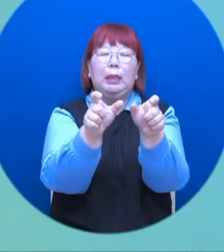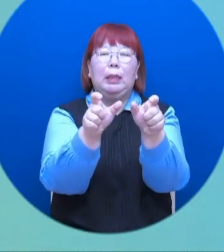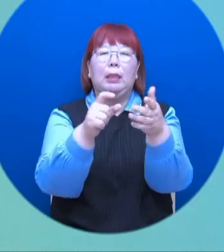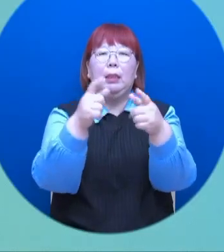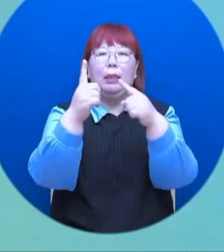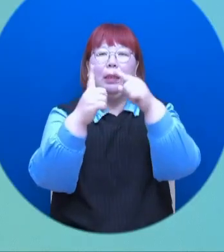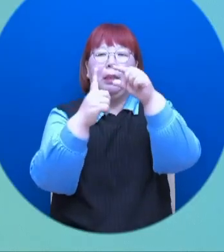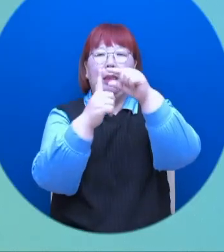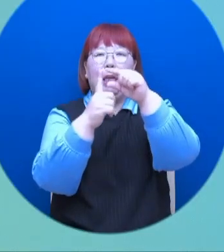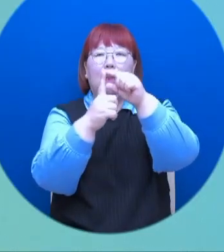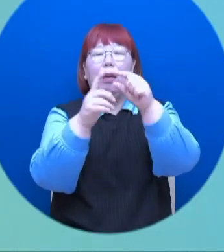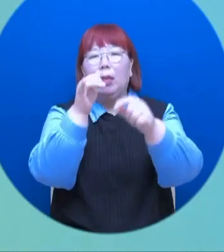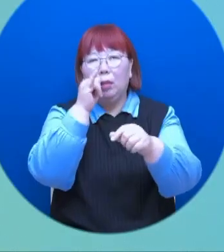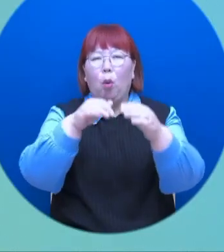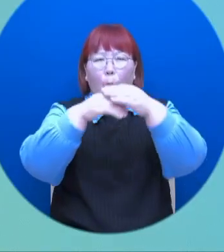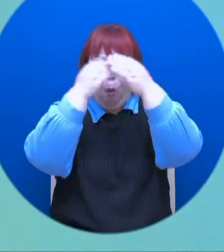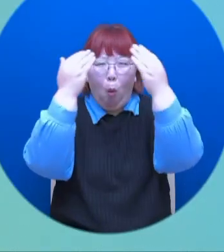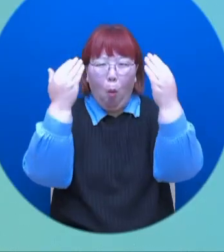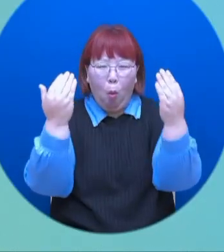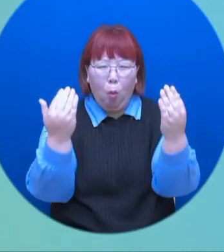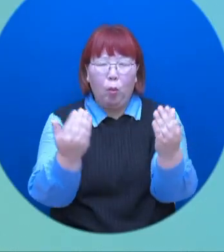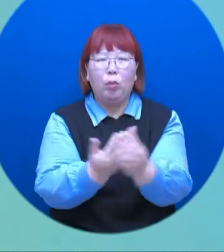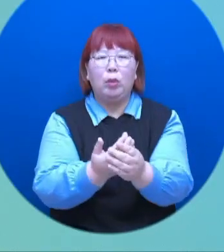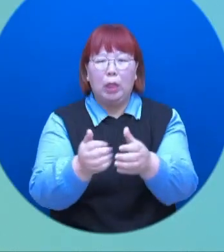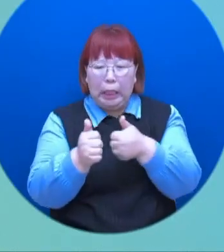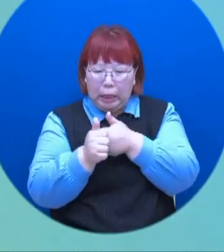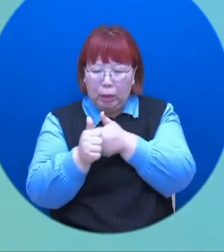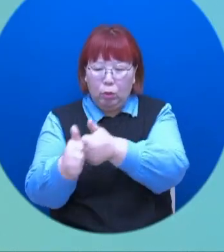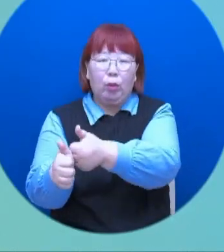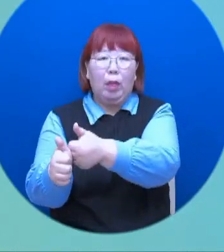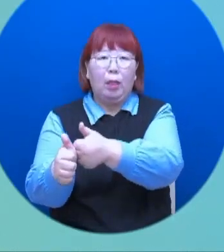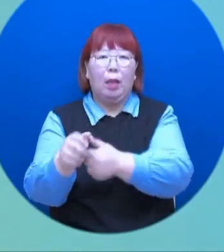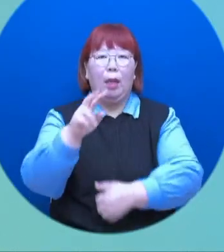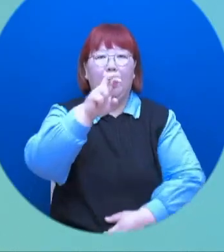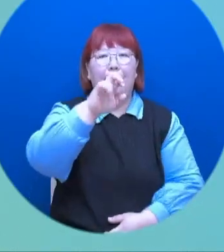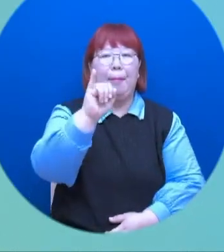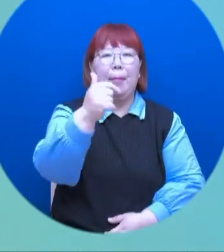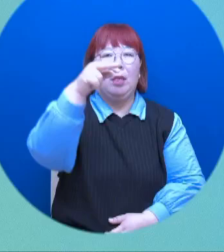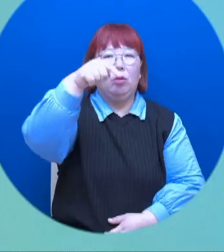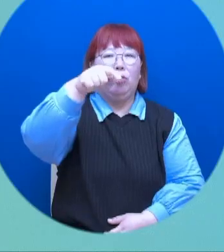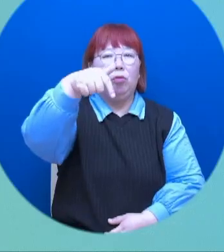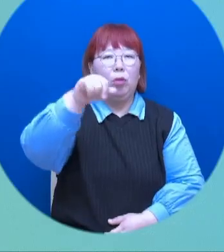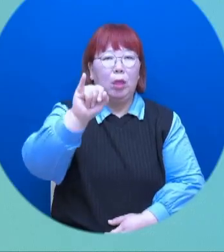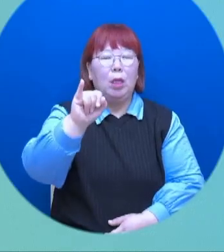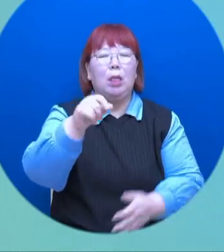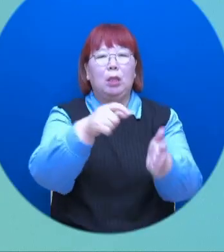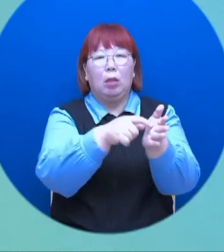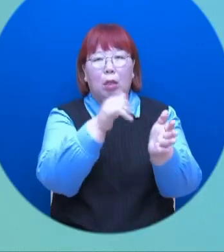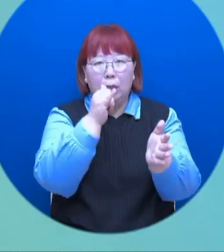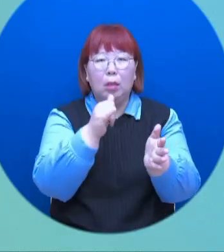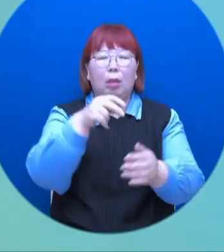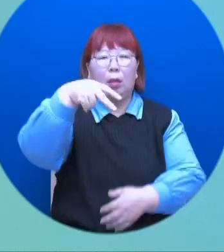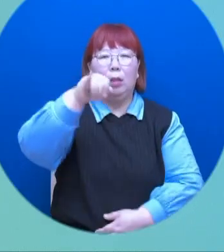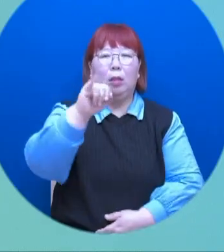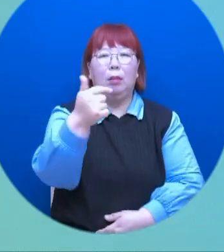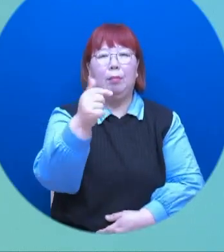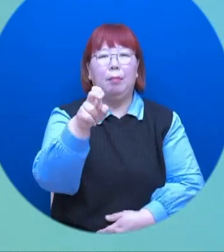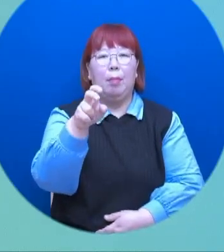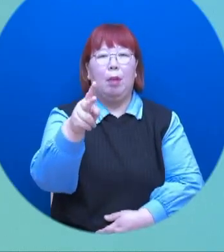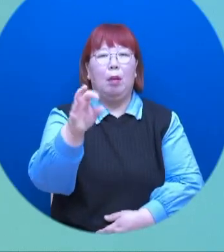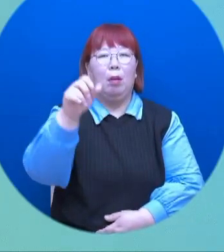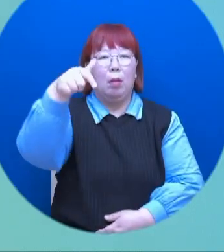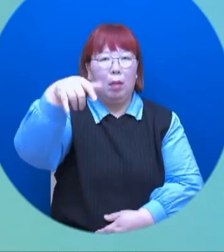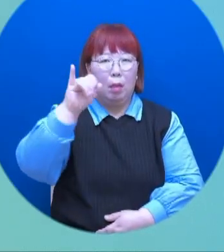온전히 쫓았더라라는 거예요. 민수기에서 보면 온전히 쫓았더라. 신명기 1장에도 보면